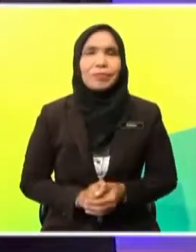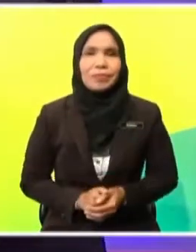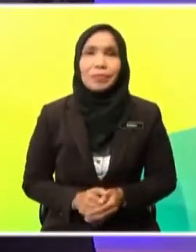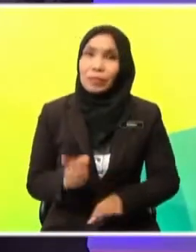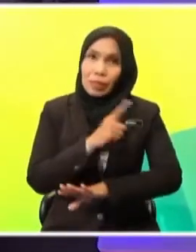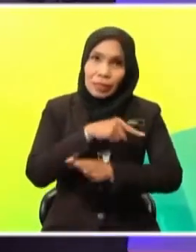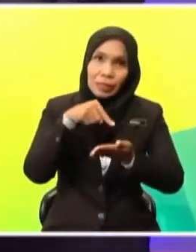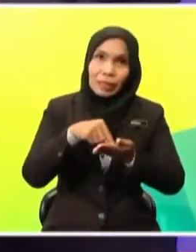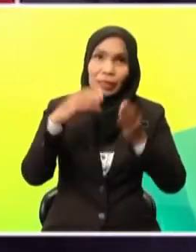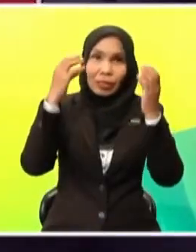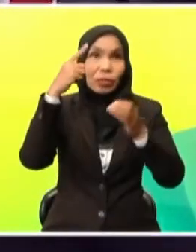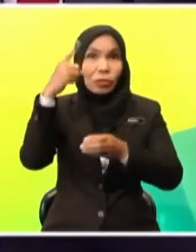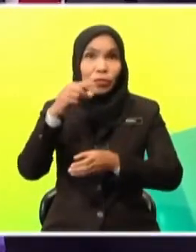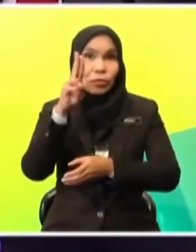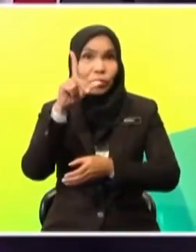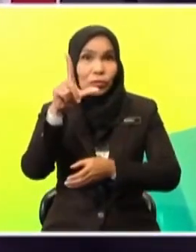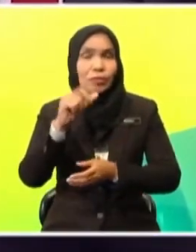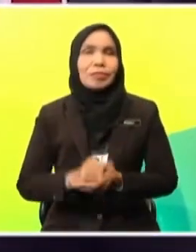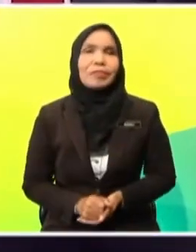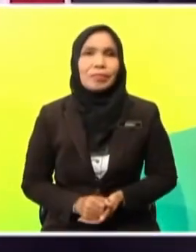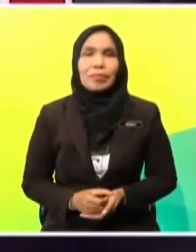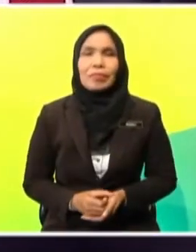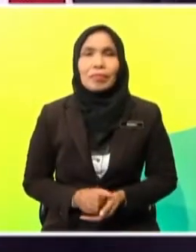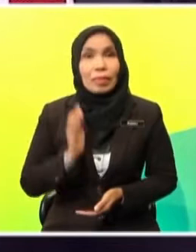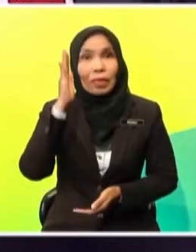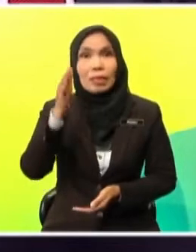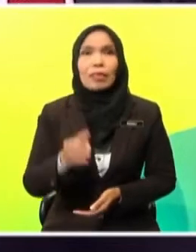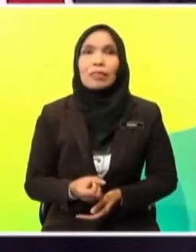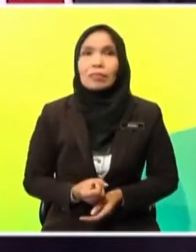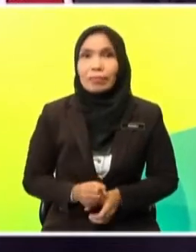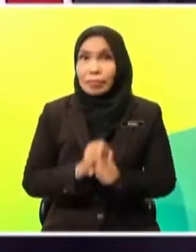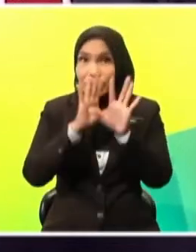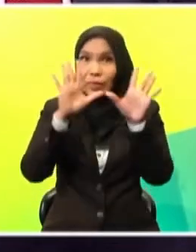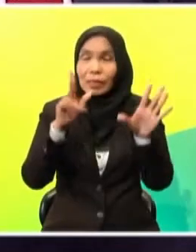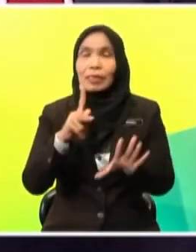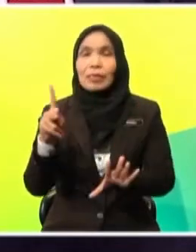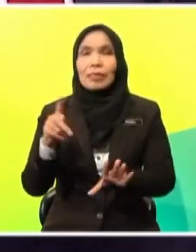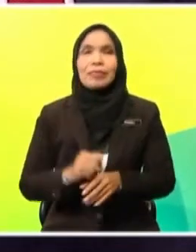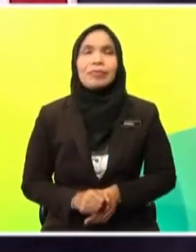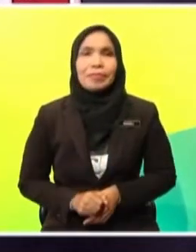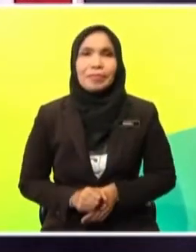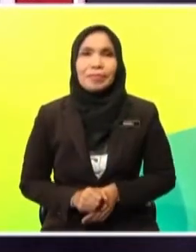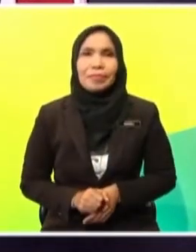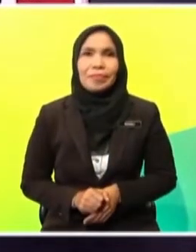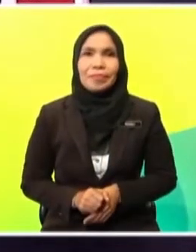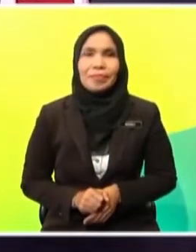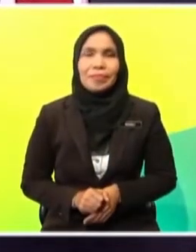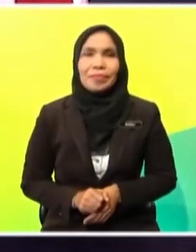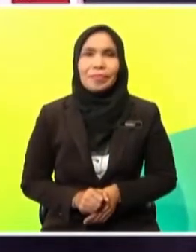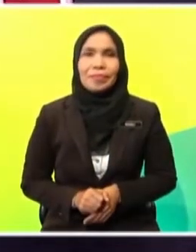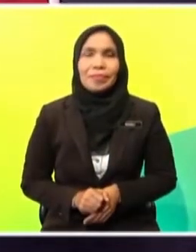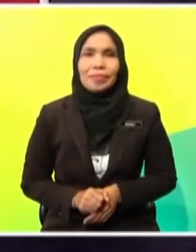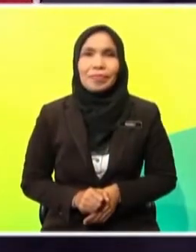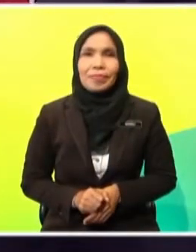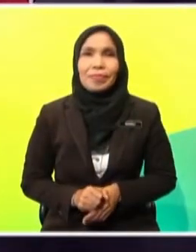pada hari ini cek gula Canter ada dulu Apakah yang dikatakan suku kata tertutup segujur akan Terangkan